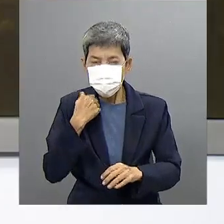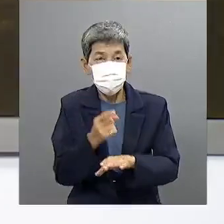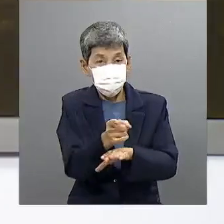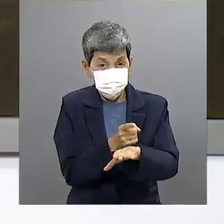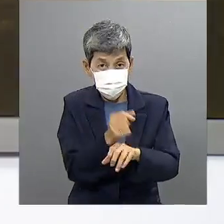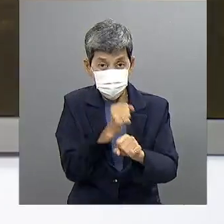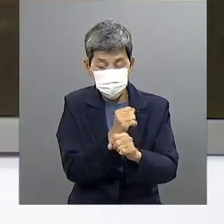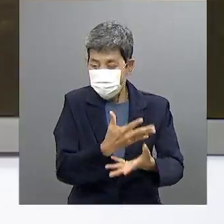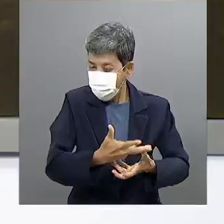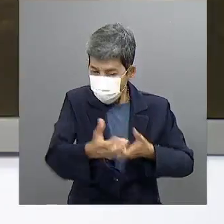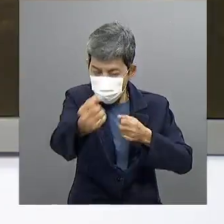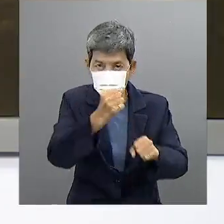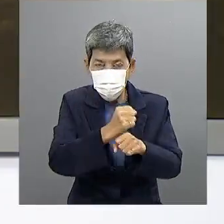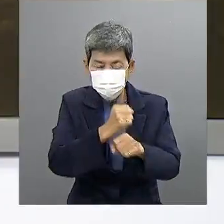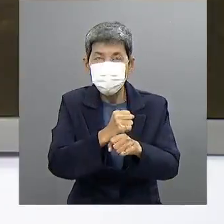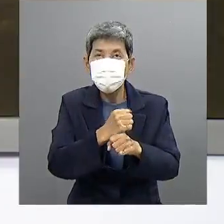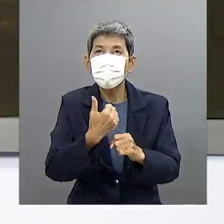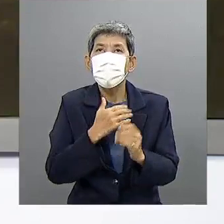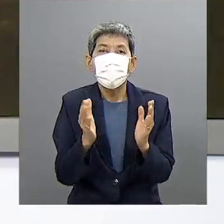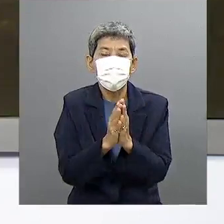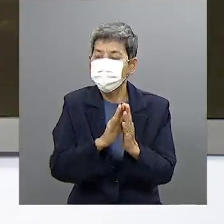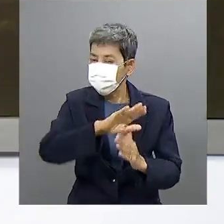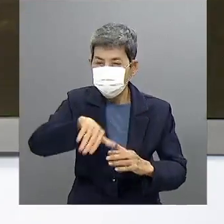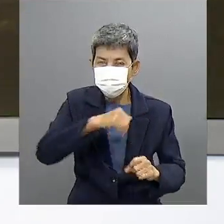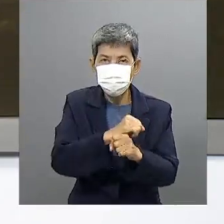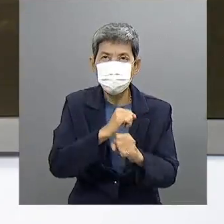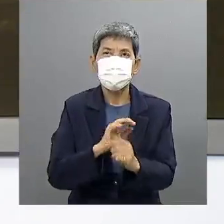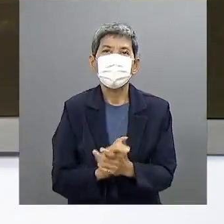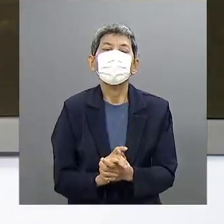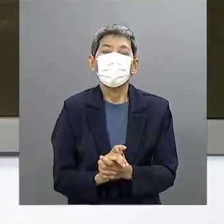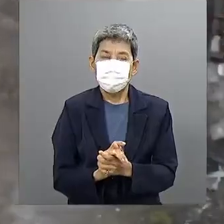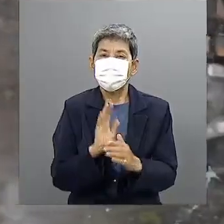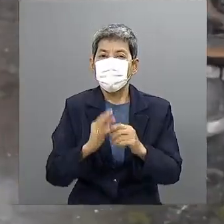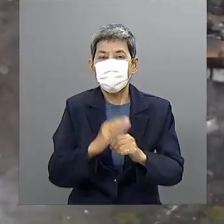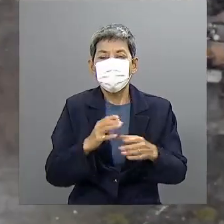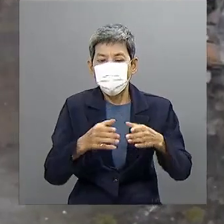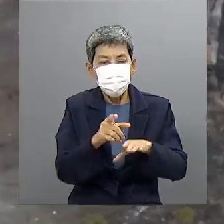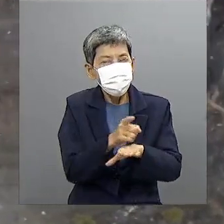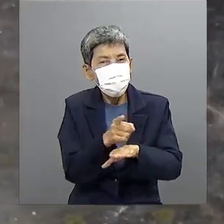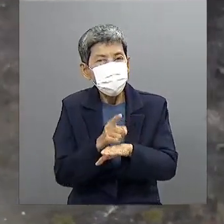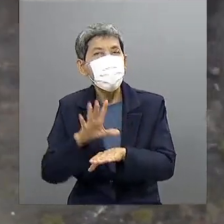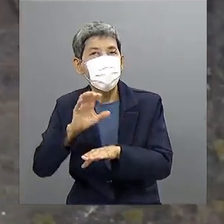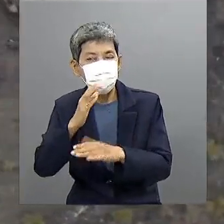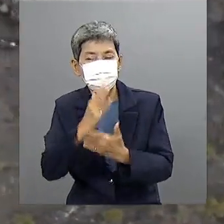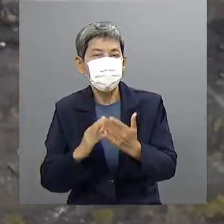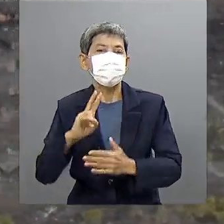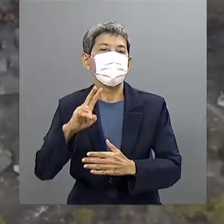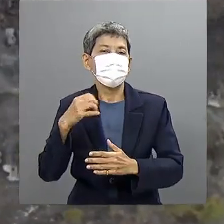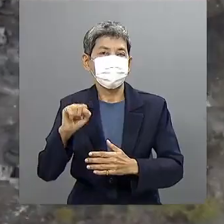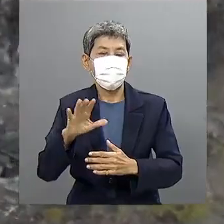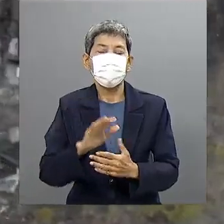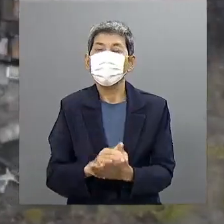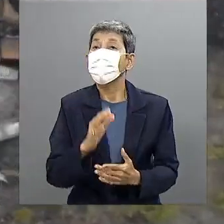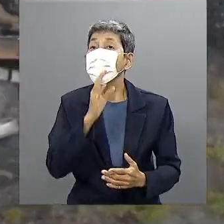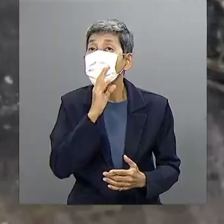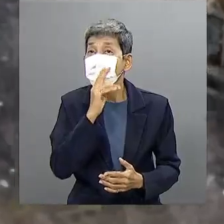รือว่าได้รับความเสียหายรวมกันเนี่ยมากกว่าครึ่งหนึ่งของทั้งหมดค่ะและถ้าคุณผู้ชมนะคะไปดูภ